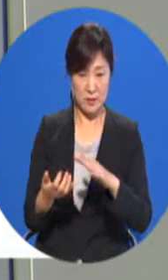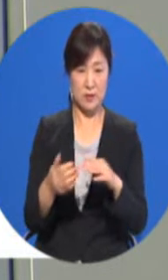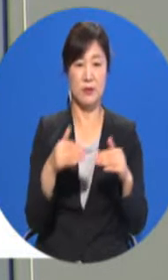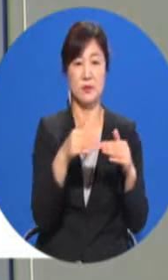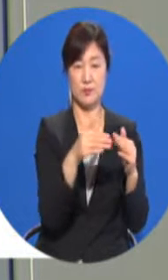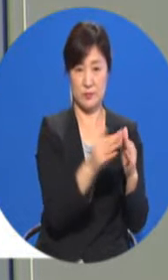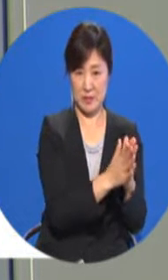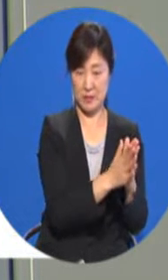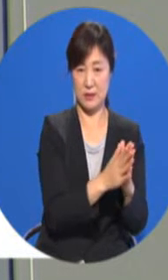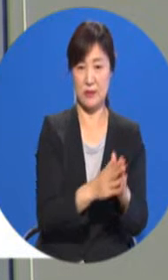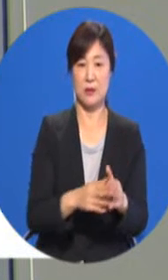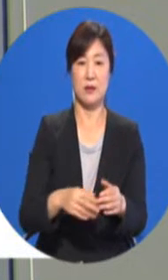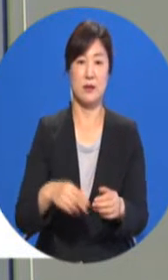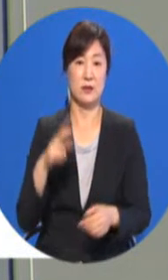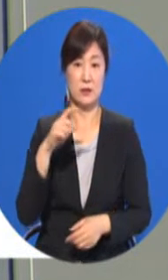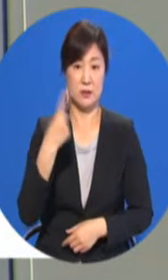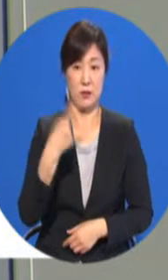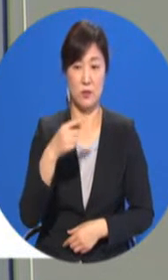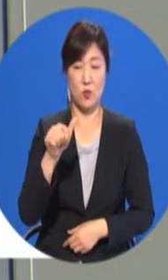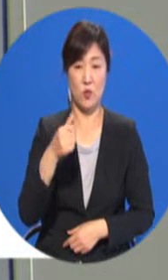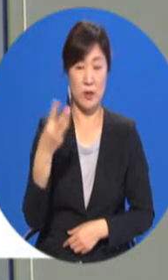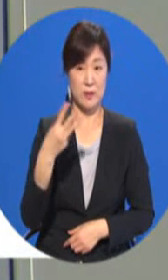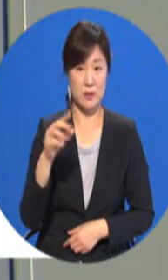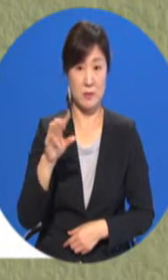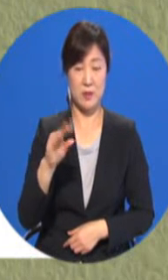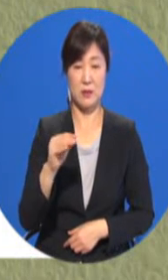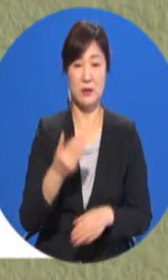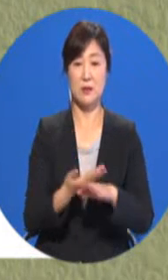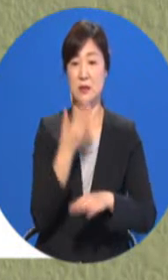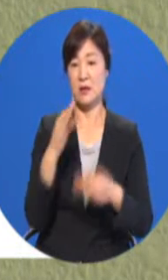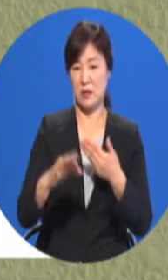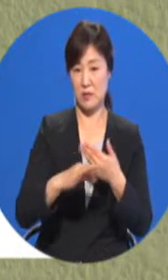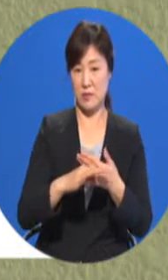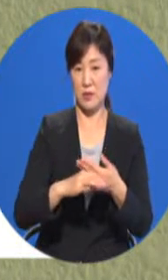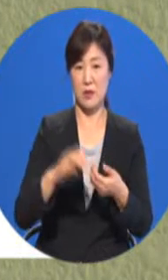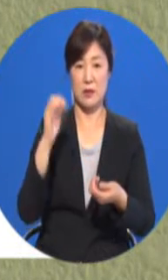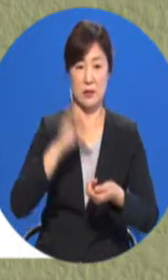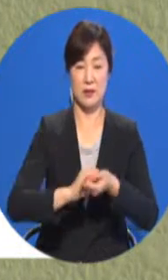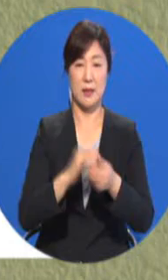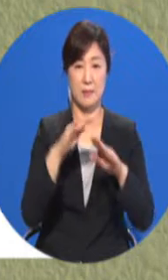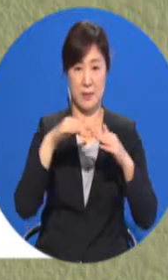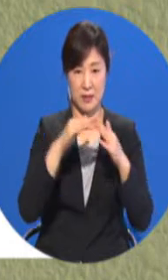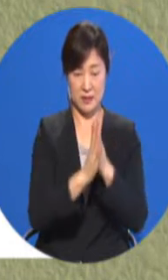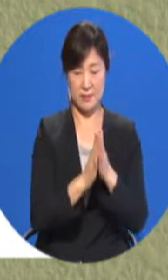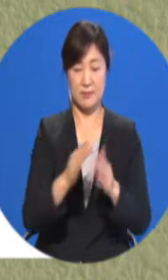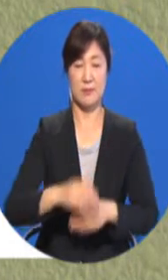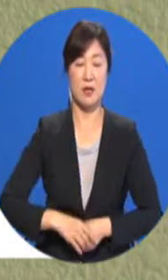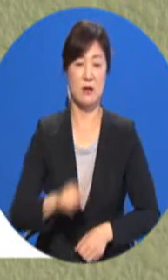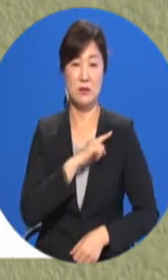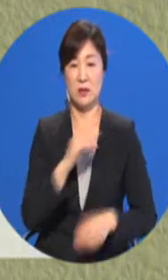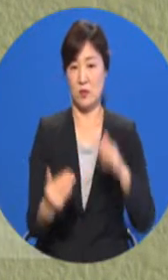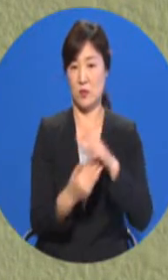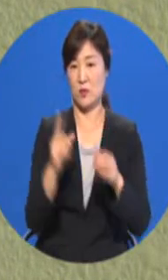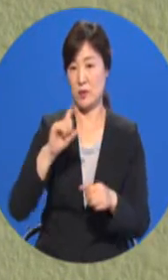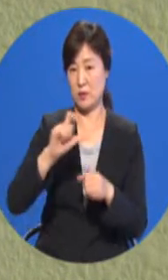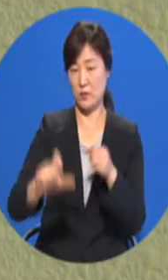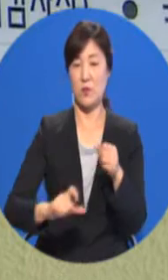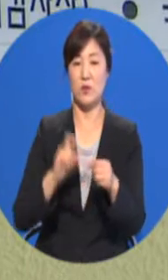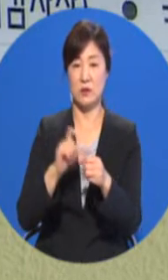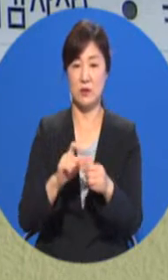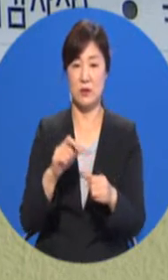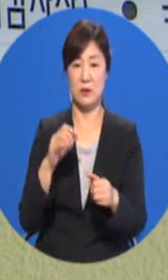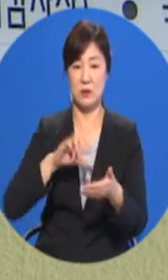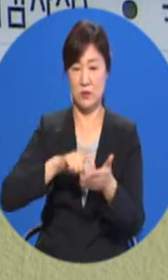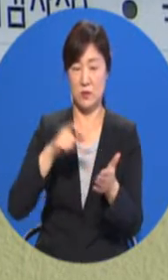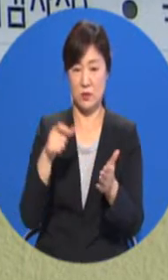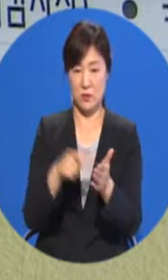기한을 수뢰 금액 3천만 원 이상 등 중대 범죄에 대해 기한을 폐지하거나 최고 15년을 적용하도록